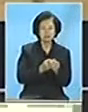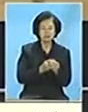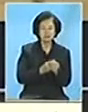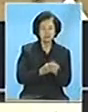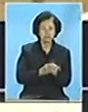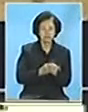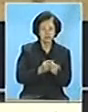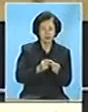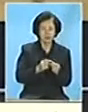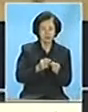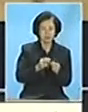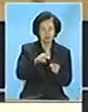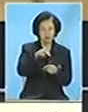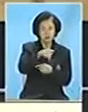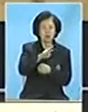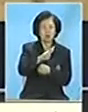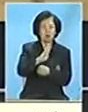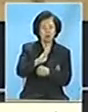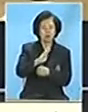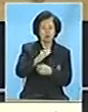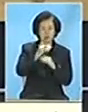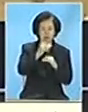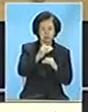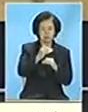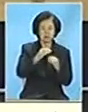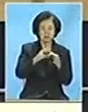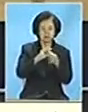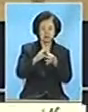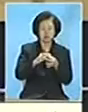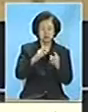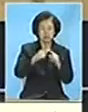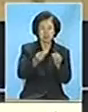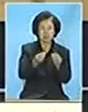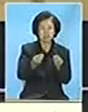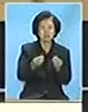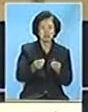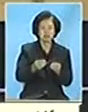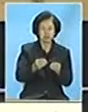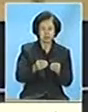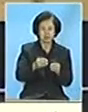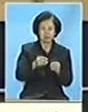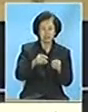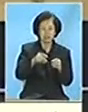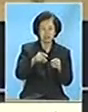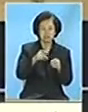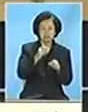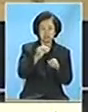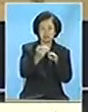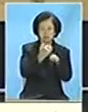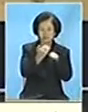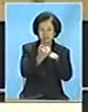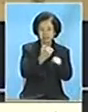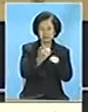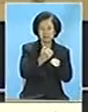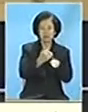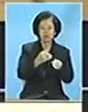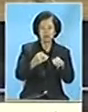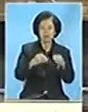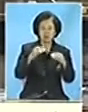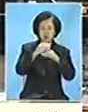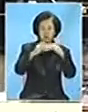ร่างพระราชบัญญัติกำหนดภาระในอสังหาริมทรัพย์เพื่อกิจการขนส่งมวลชนโครงการรถ